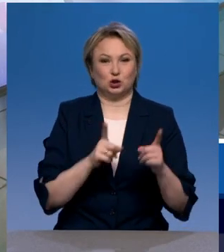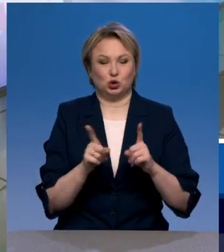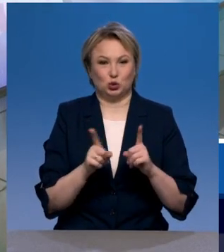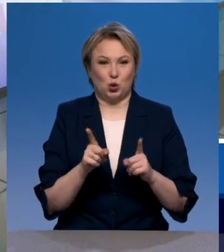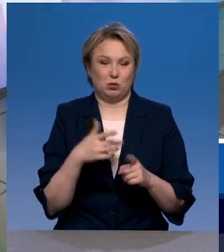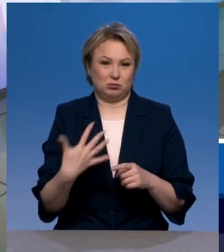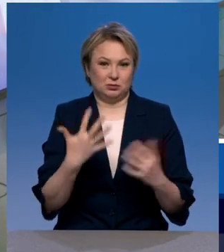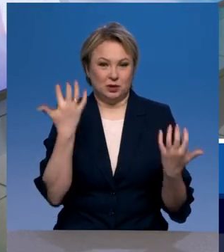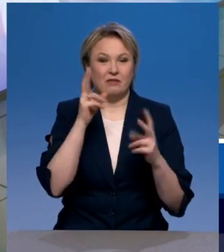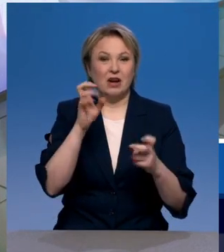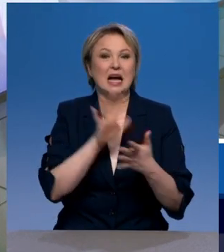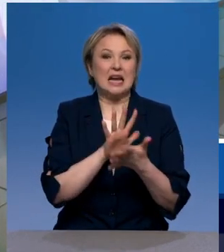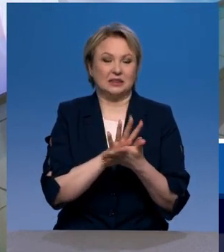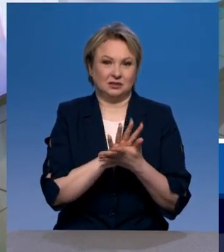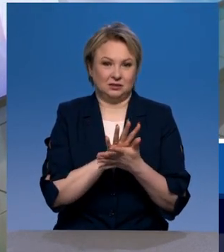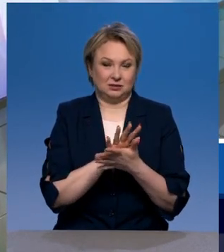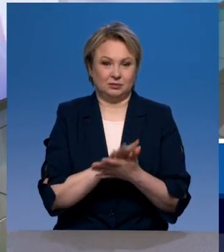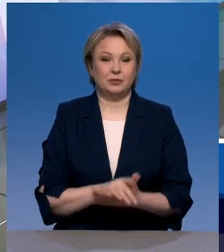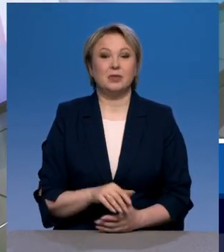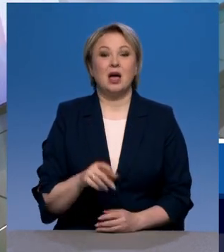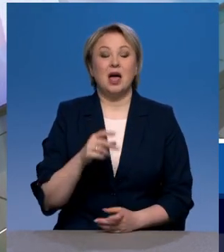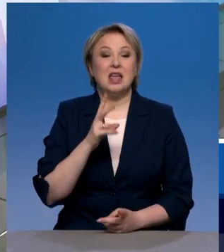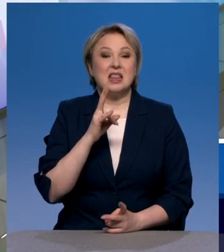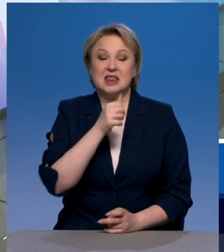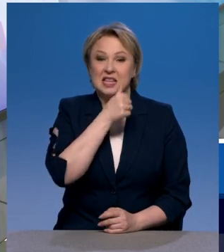что для многих семей в регионах вот,